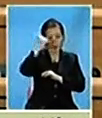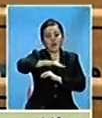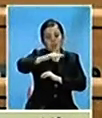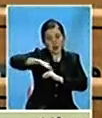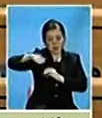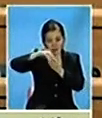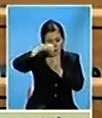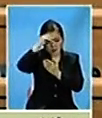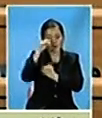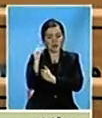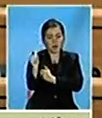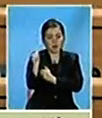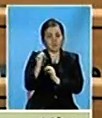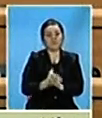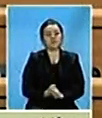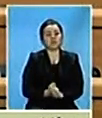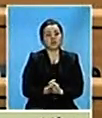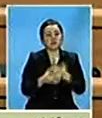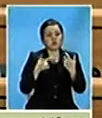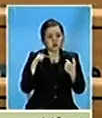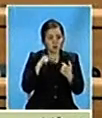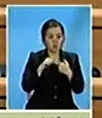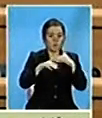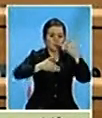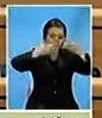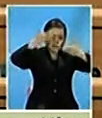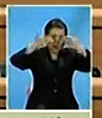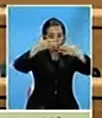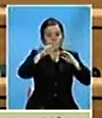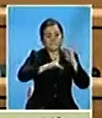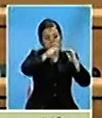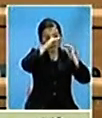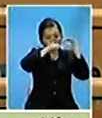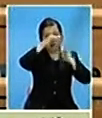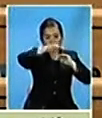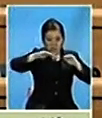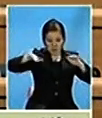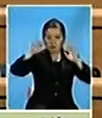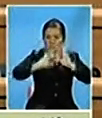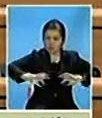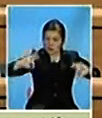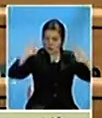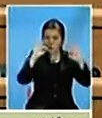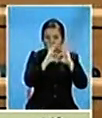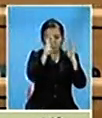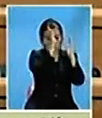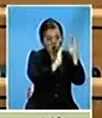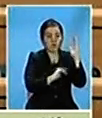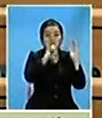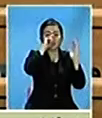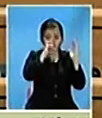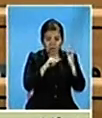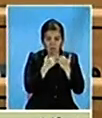นักศึกษาด้วยการพัฒนาทักษะนั้นท่านประธานครับจำเป็นอย่างยิ่งโดยเฉพาะในยามที่ประเทศนี้กำลังเข้าสู่